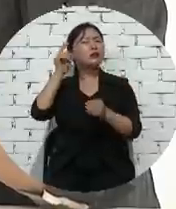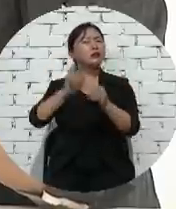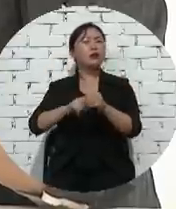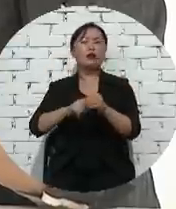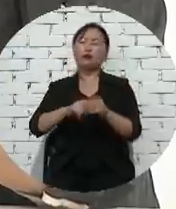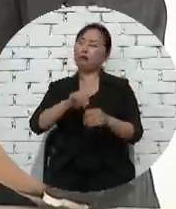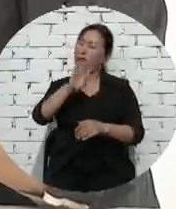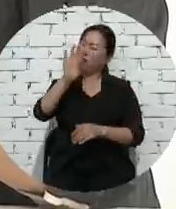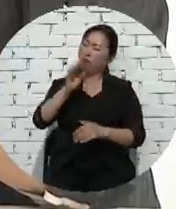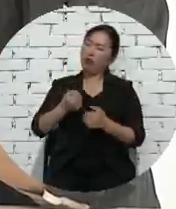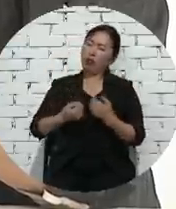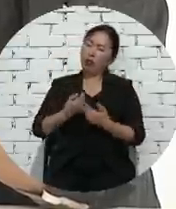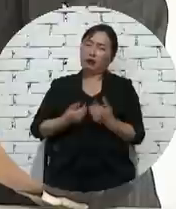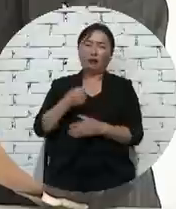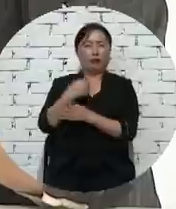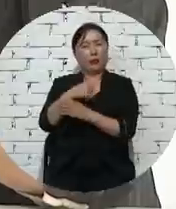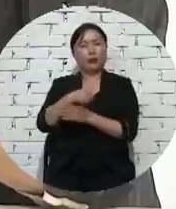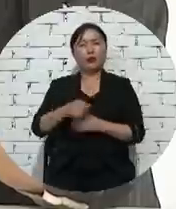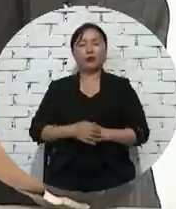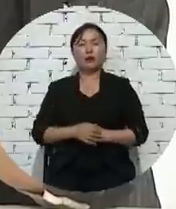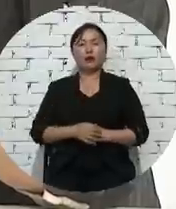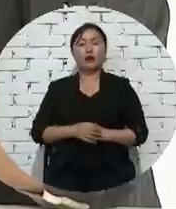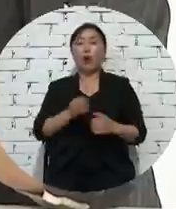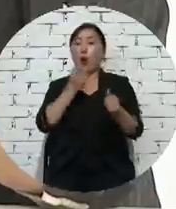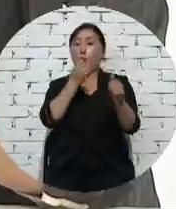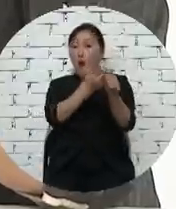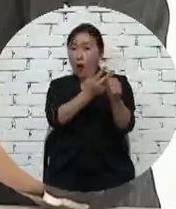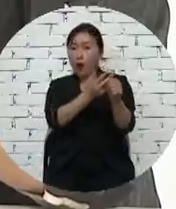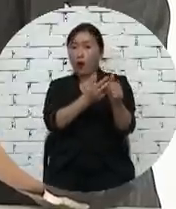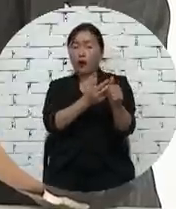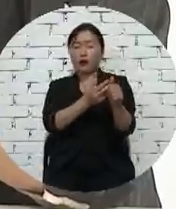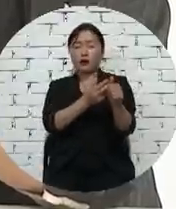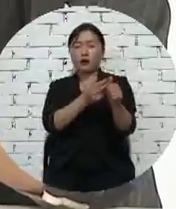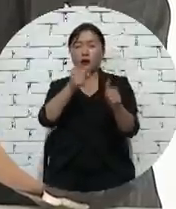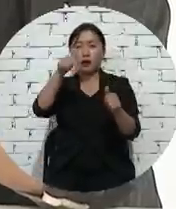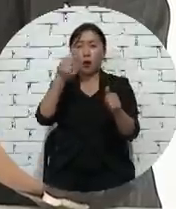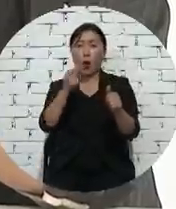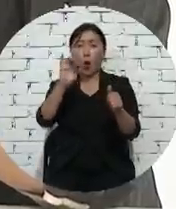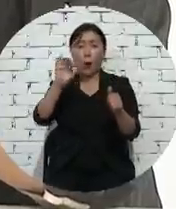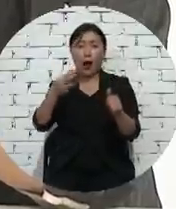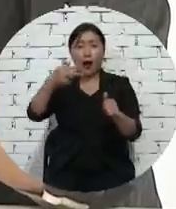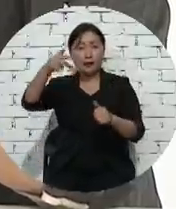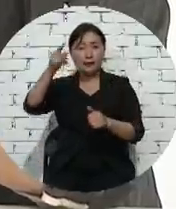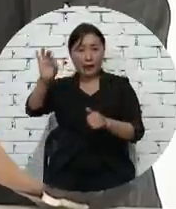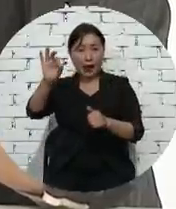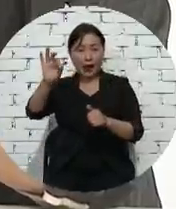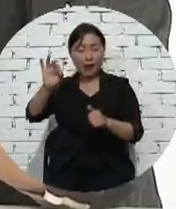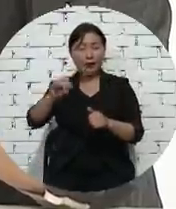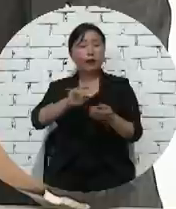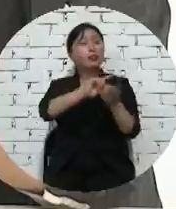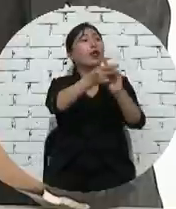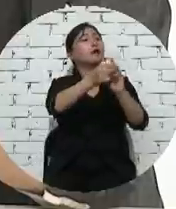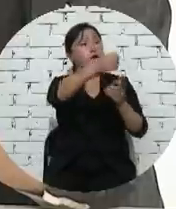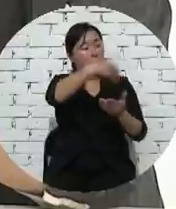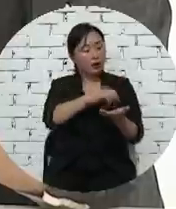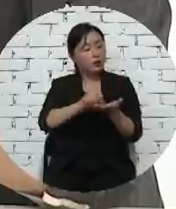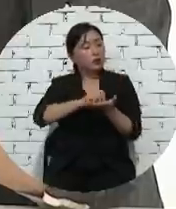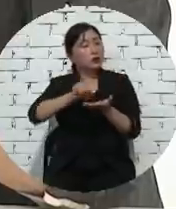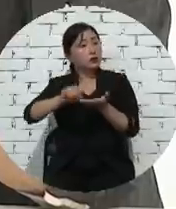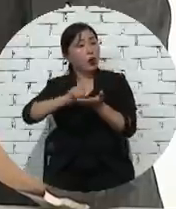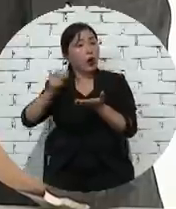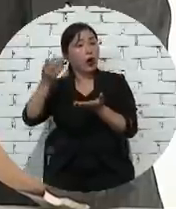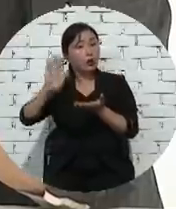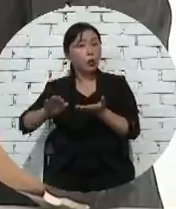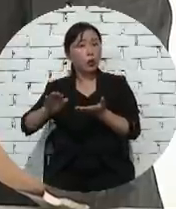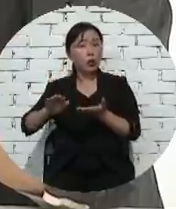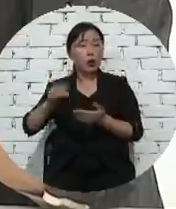안 갑니다. 왜냐하면 고발을 저 고발장을 만약에 대신 써준다 하더라도